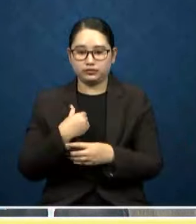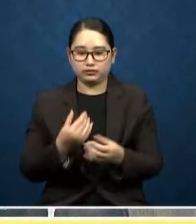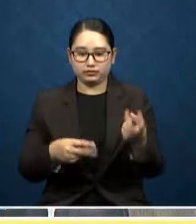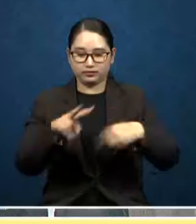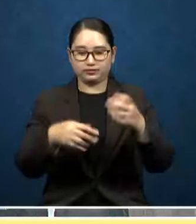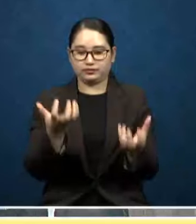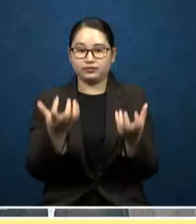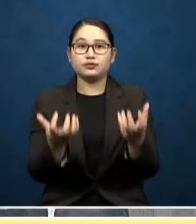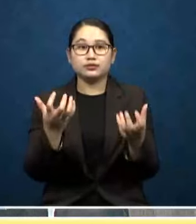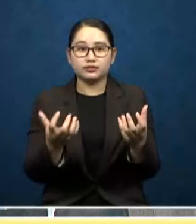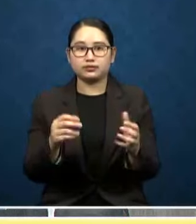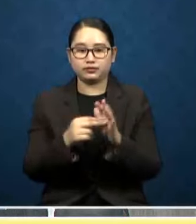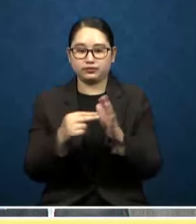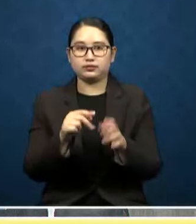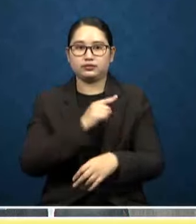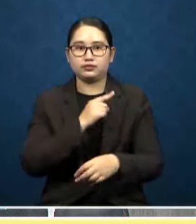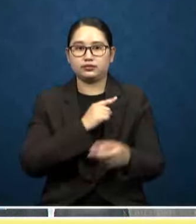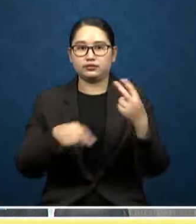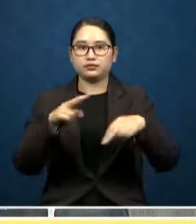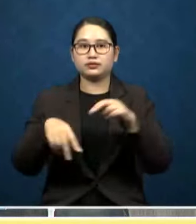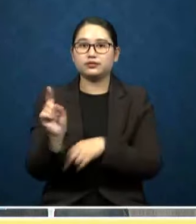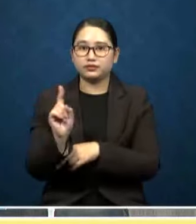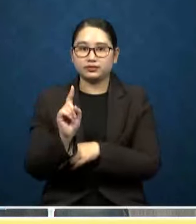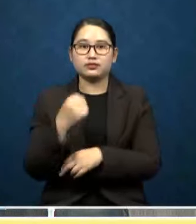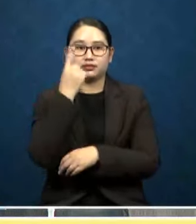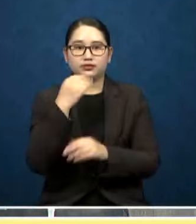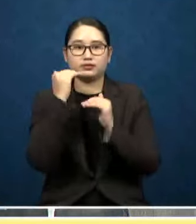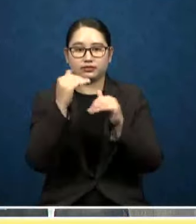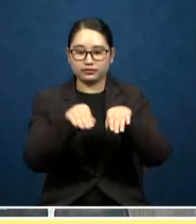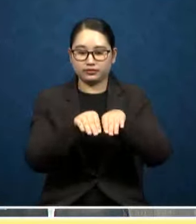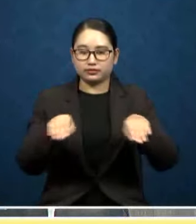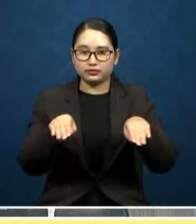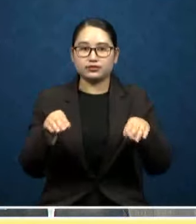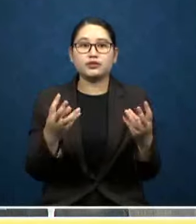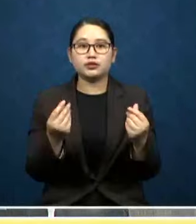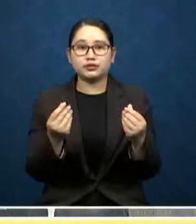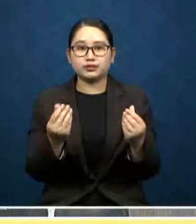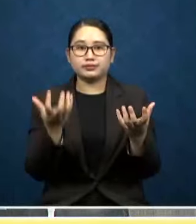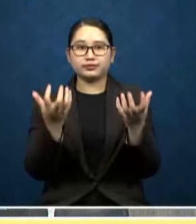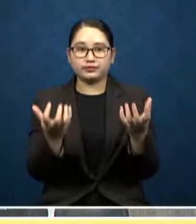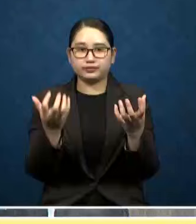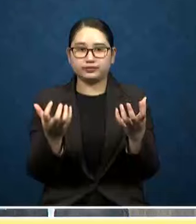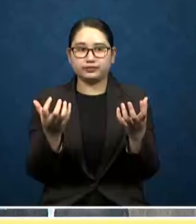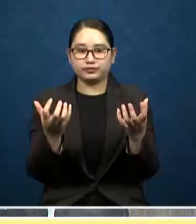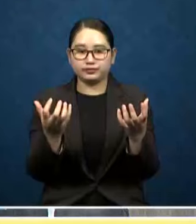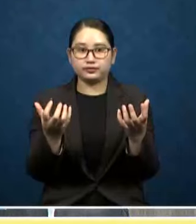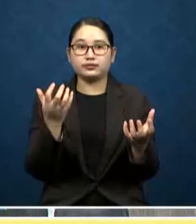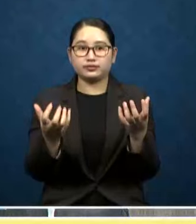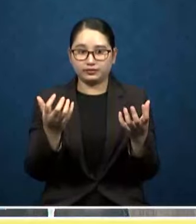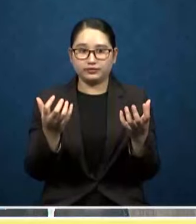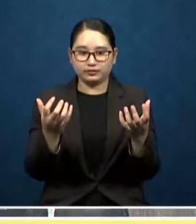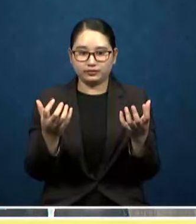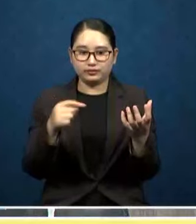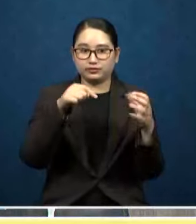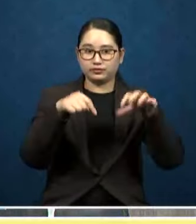วัดเนี่ยถามว่าหน่วยงานไหนครับที่เป็นคนกำหนดมาตรฐานเครื่องเวท Stationที่นึงกับ